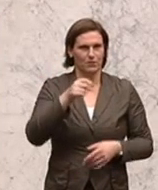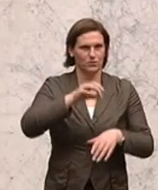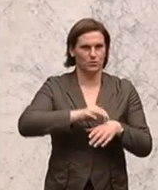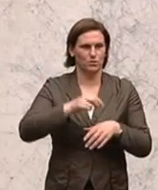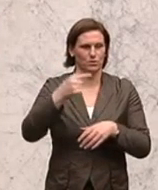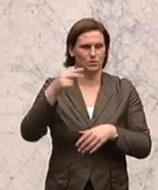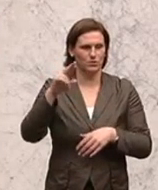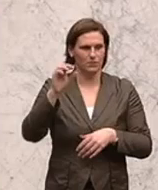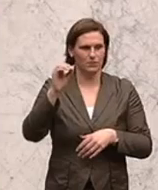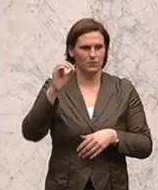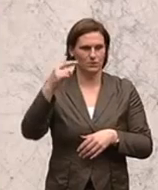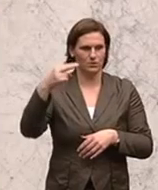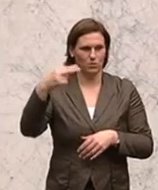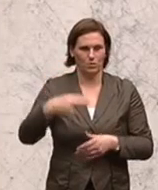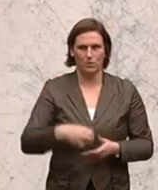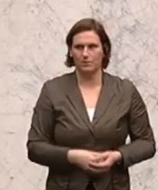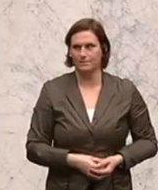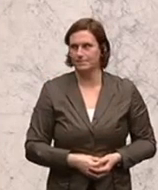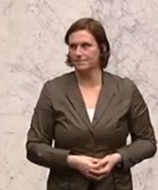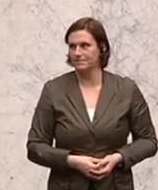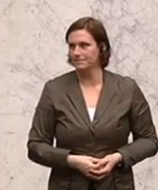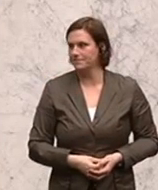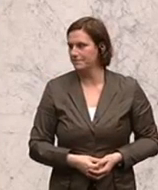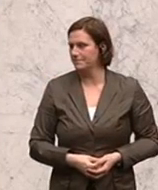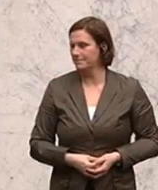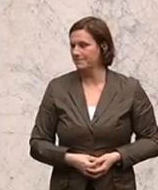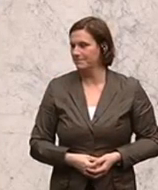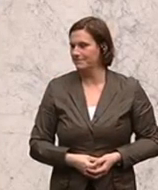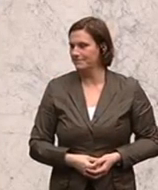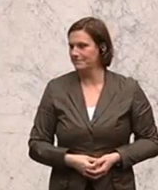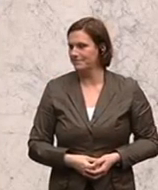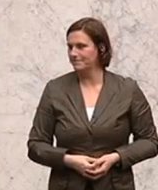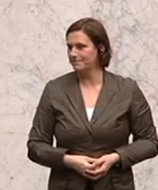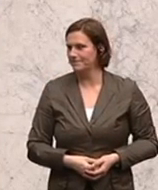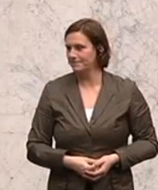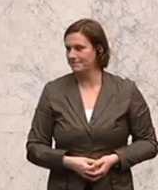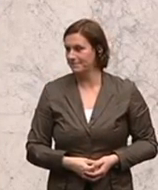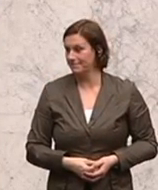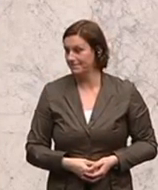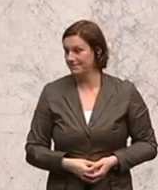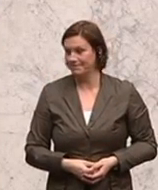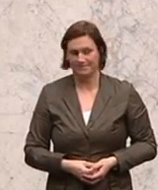dieser Voraussetzungen ist es natürlich schon auch möglich, wenn man entsprechend schlaue Leute hat, dass man hier zu einem Konzept